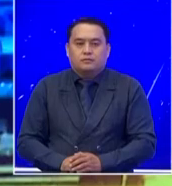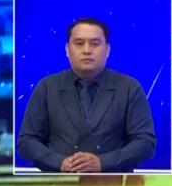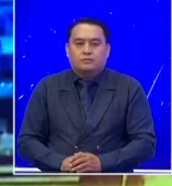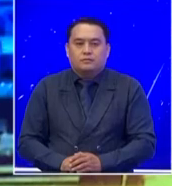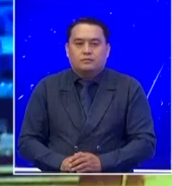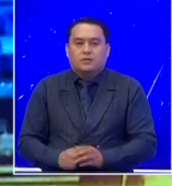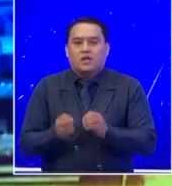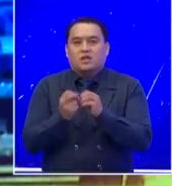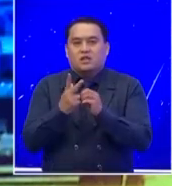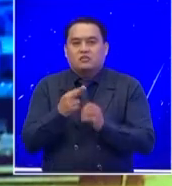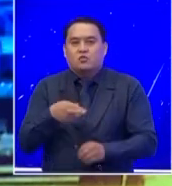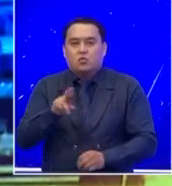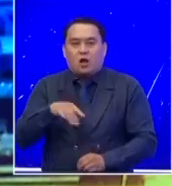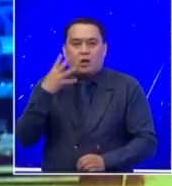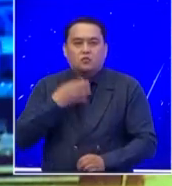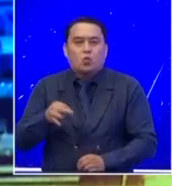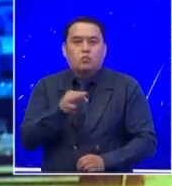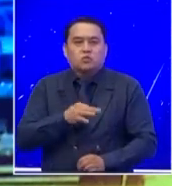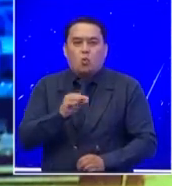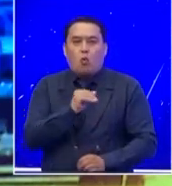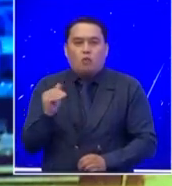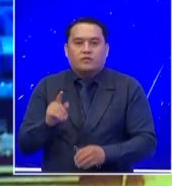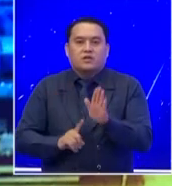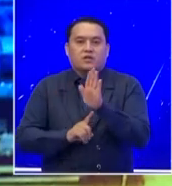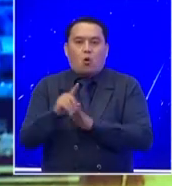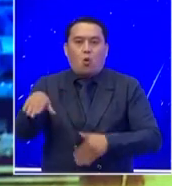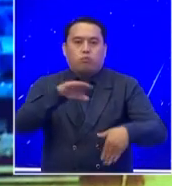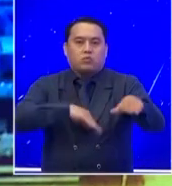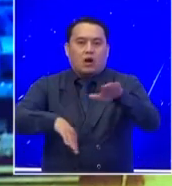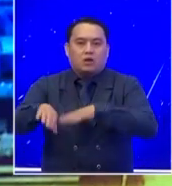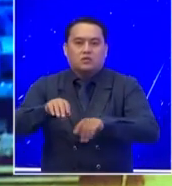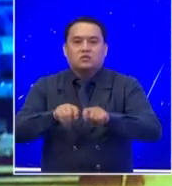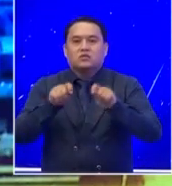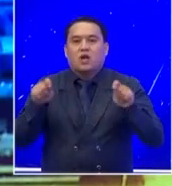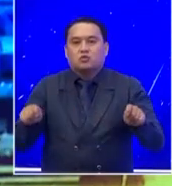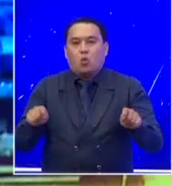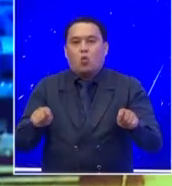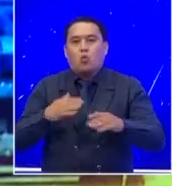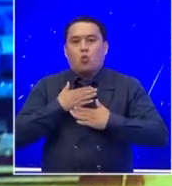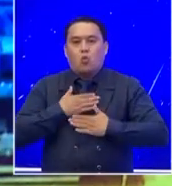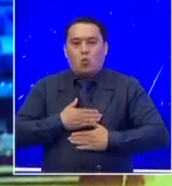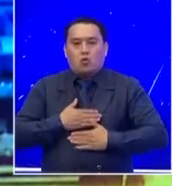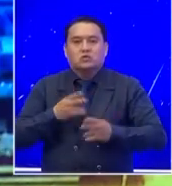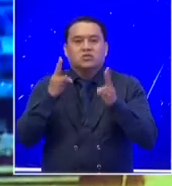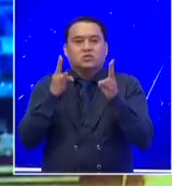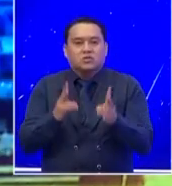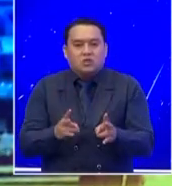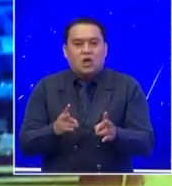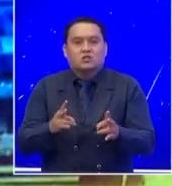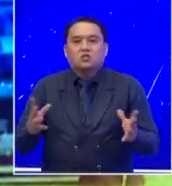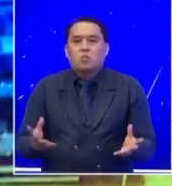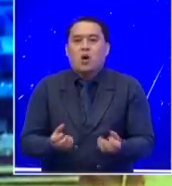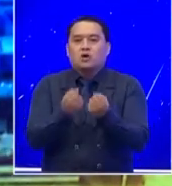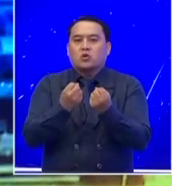Продолжаем выпуск. 13 июня в Алматинской области официально стартует купальный сезон. Однако, чтобы удовольствие не омрачилось трагедией,